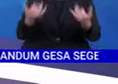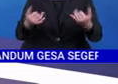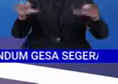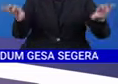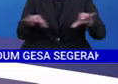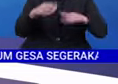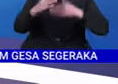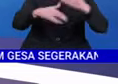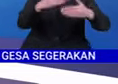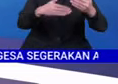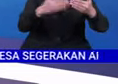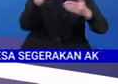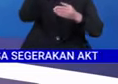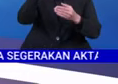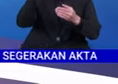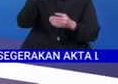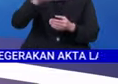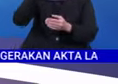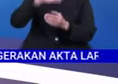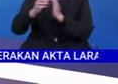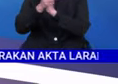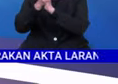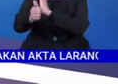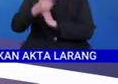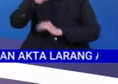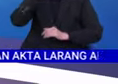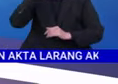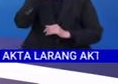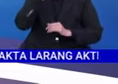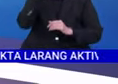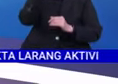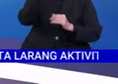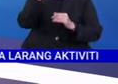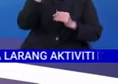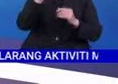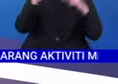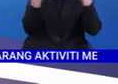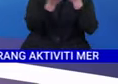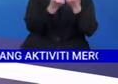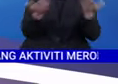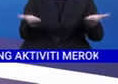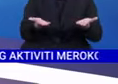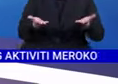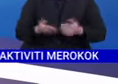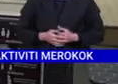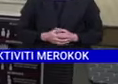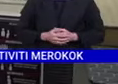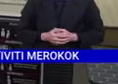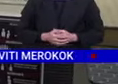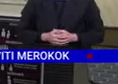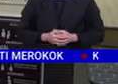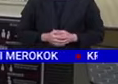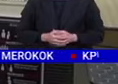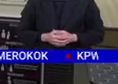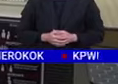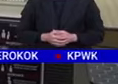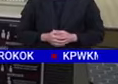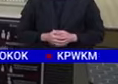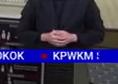dilaksanakan dalam mencungkil bakat ataupun memberikan pendedahan Kepada beliau di negeri ini Hai